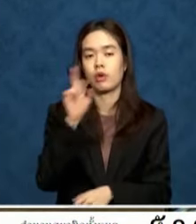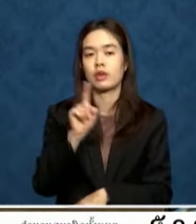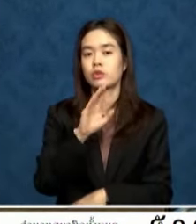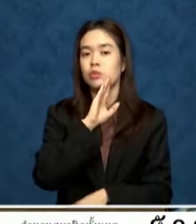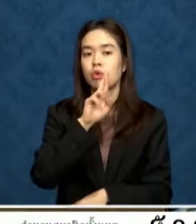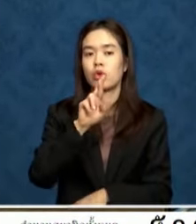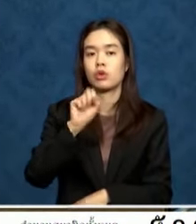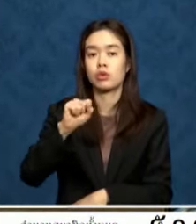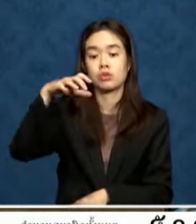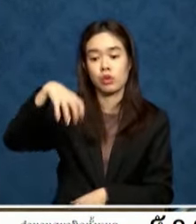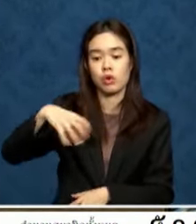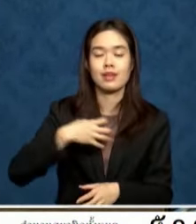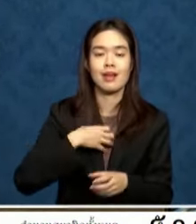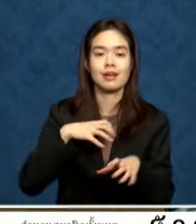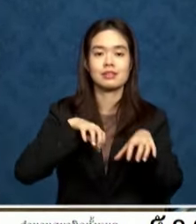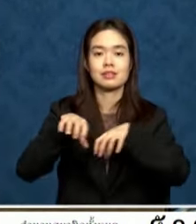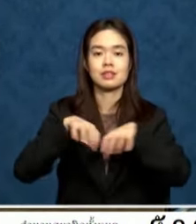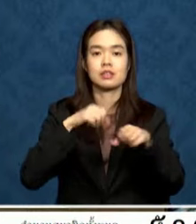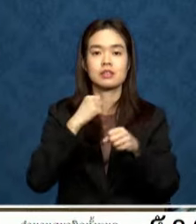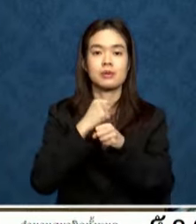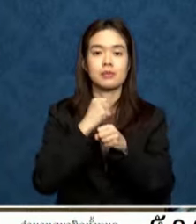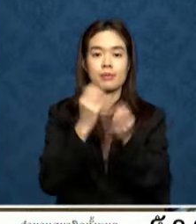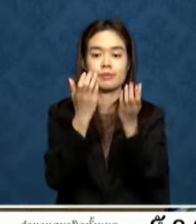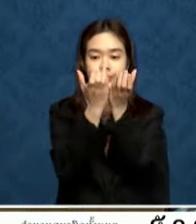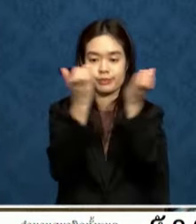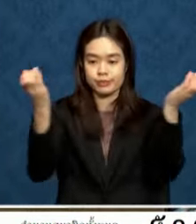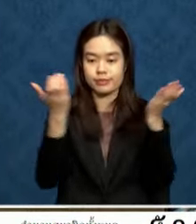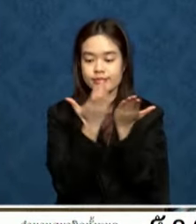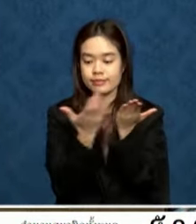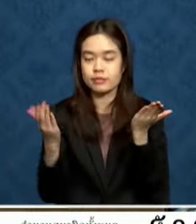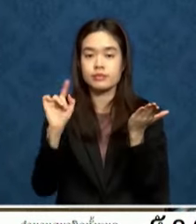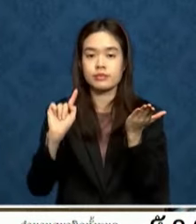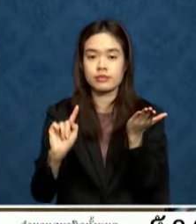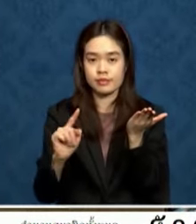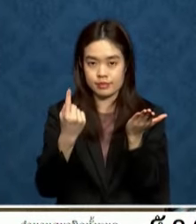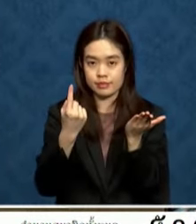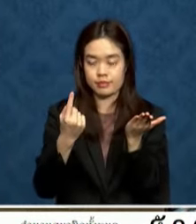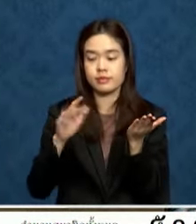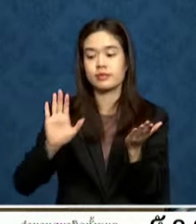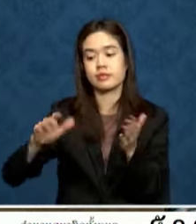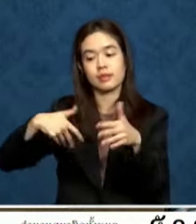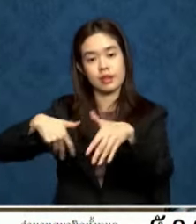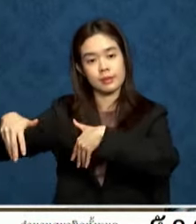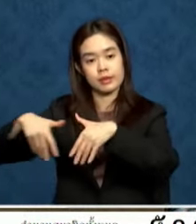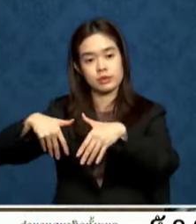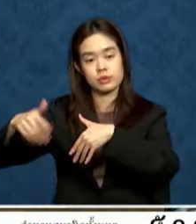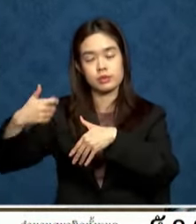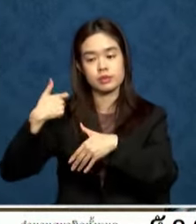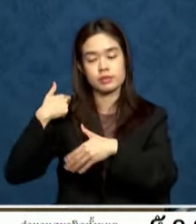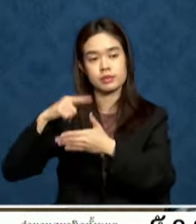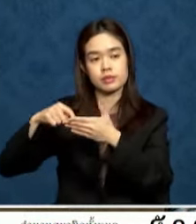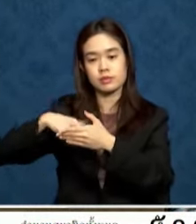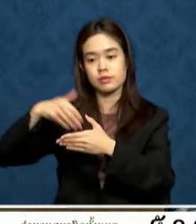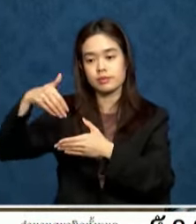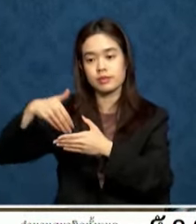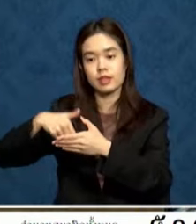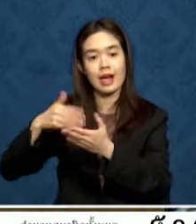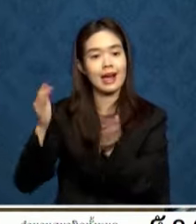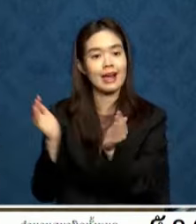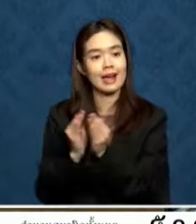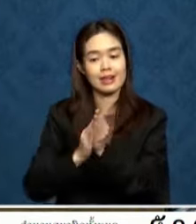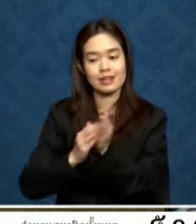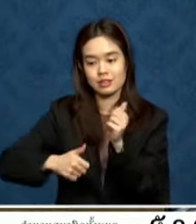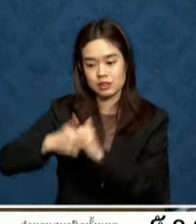ต้องการจัดทำรัฐธรรมนูญใหม่ต้องจัดให้ประชาชนผู้ทรงอำนาจสถาปนารัฐธรรมนูญออกเสียงประชามติเสียก่อนว่าสมคว